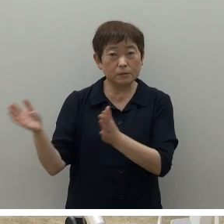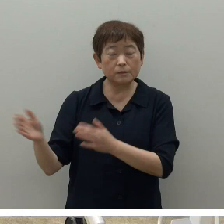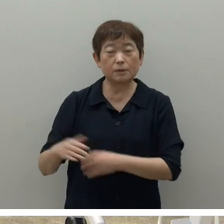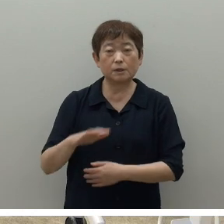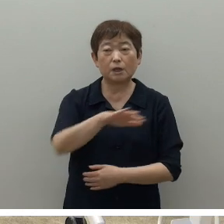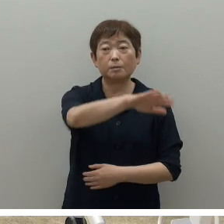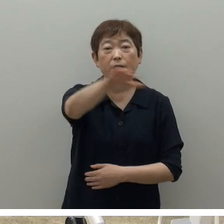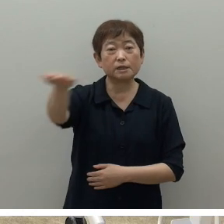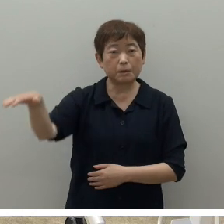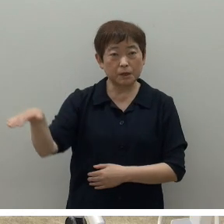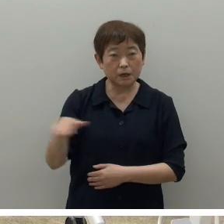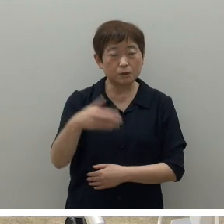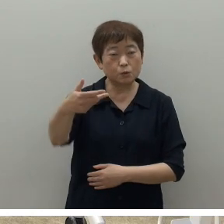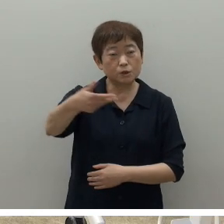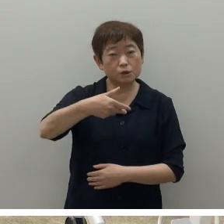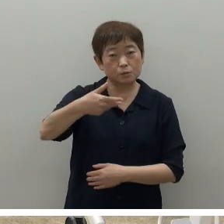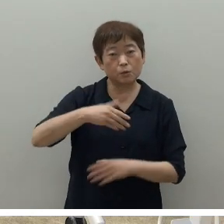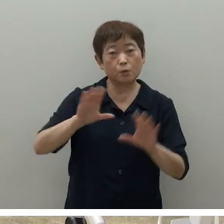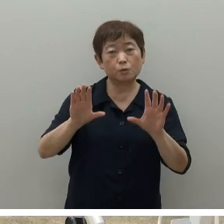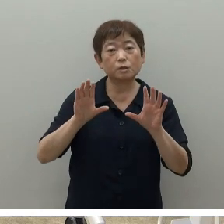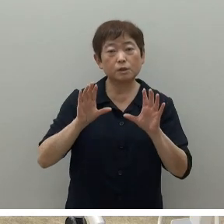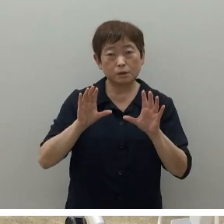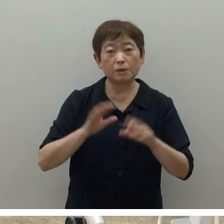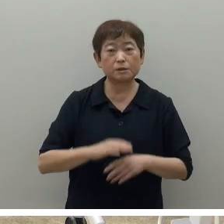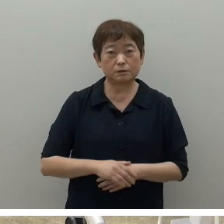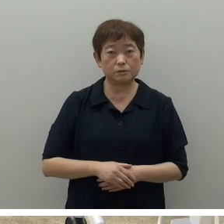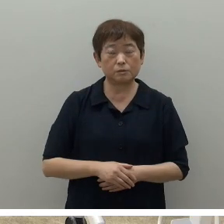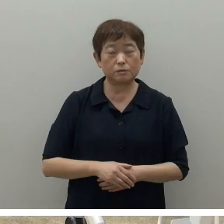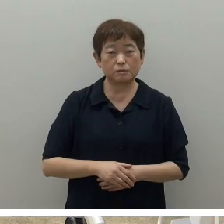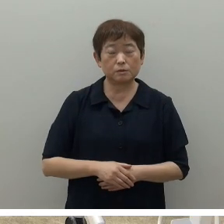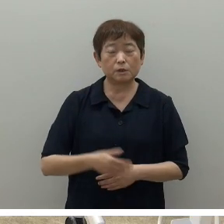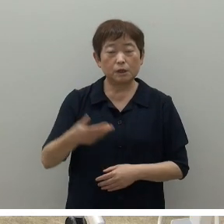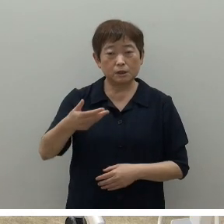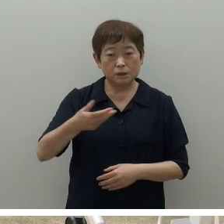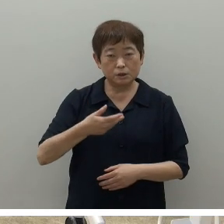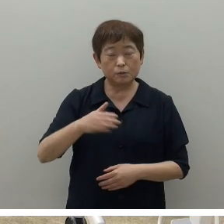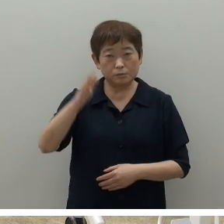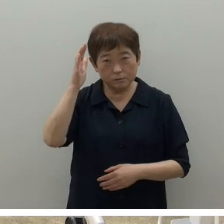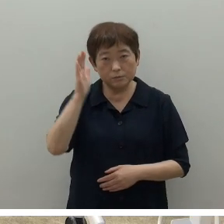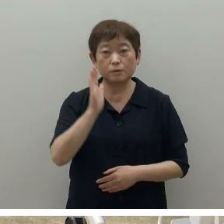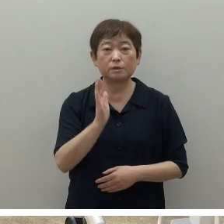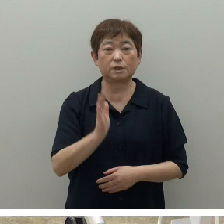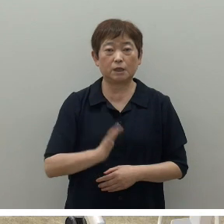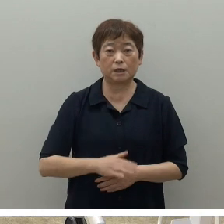それでは皆様からの質問をお受けいたします。質問のある方は挙手をお願いいたします。